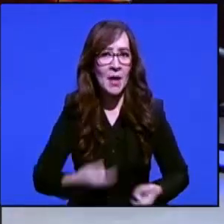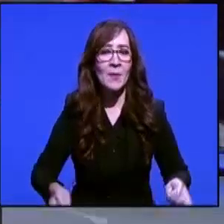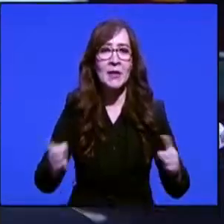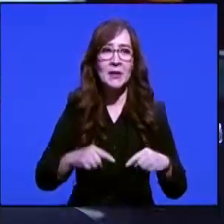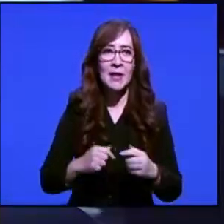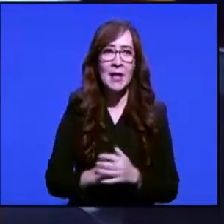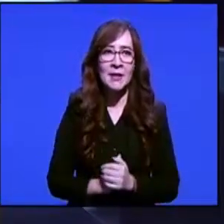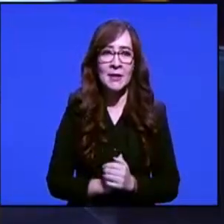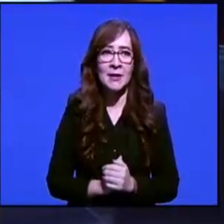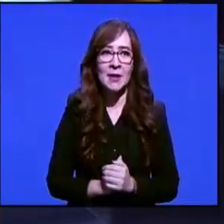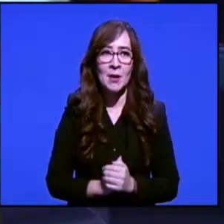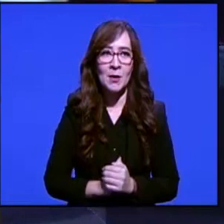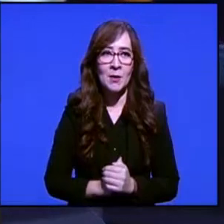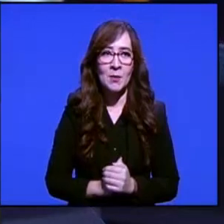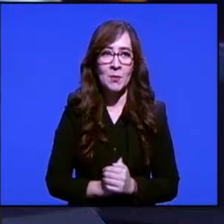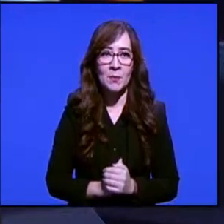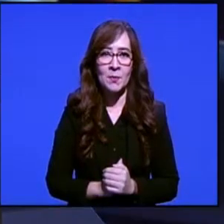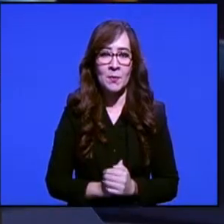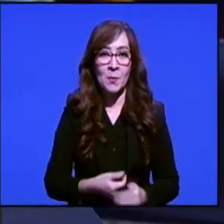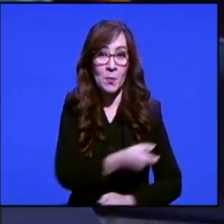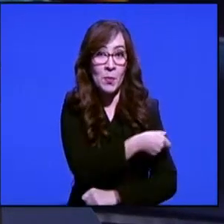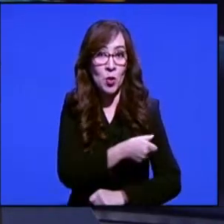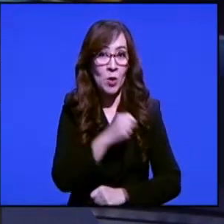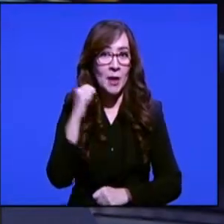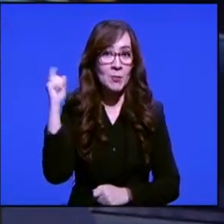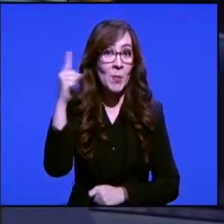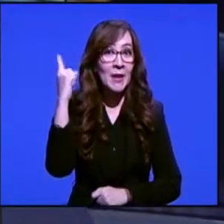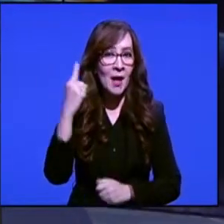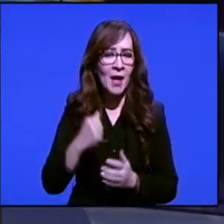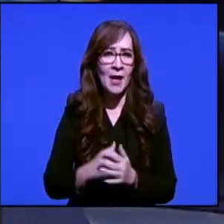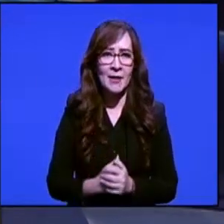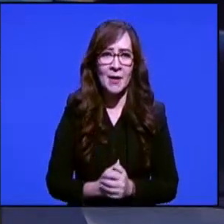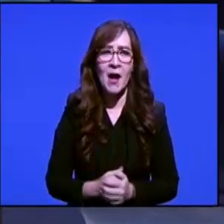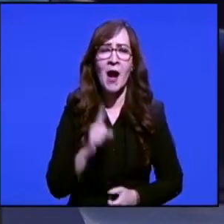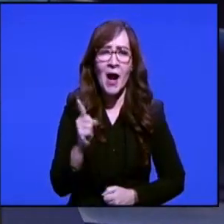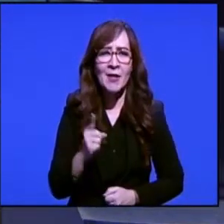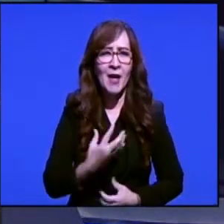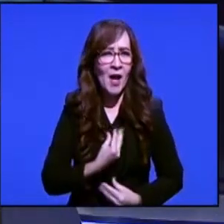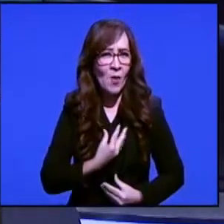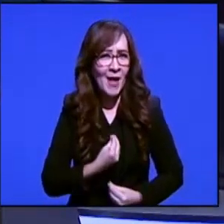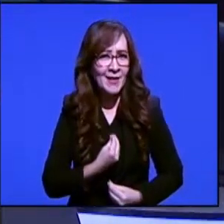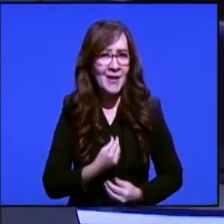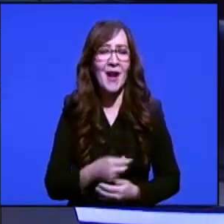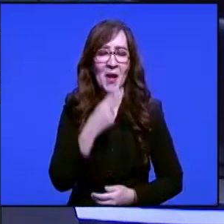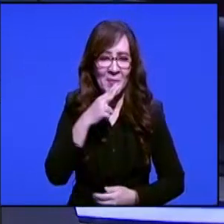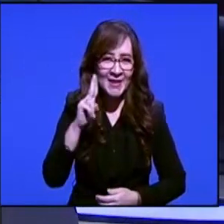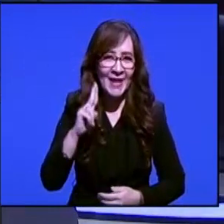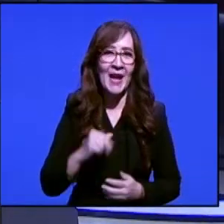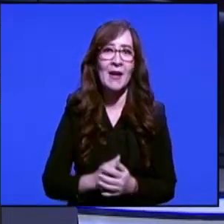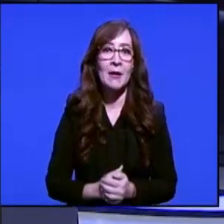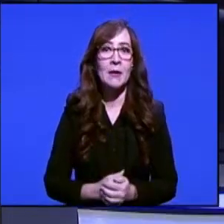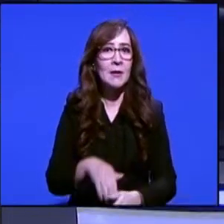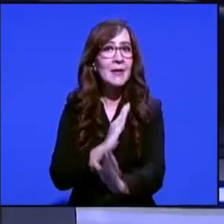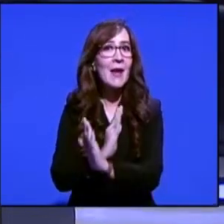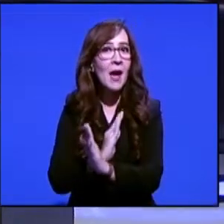ujian CPNS merasa tegang, cemas, hingga optimis menjalani ujian. Para peserta dilarang menggunakan aksesoris apapun, bahkan